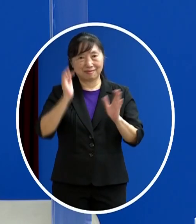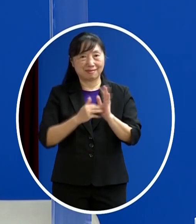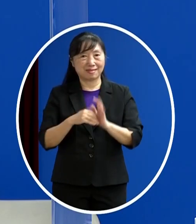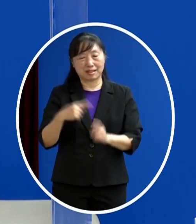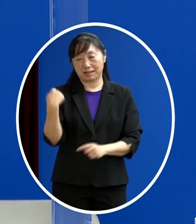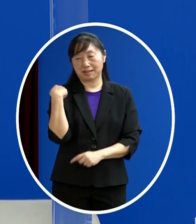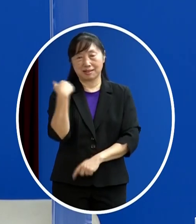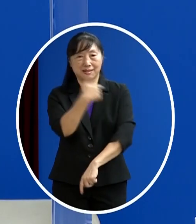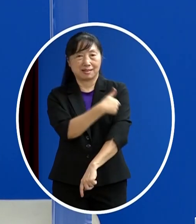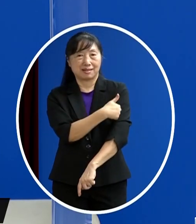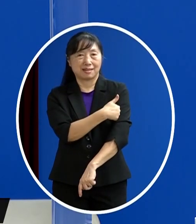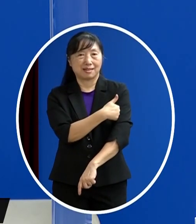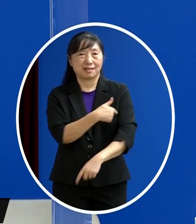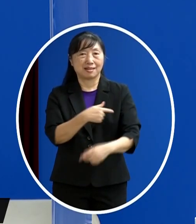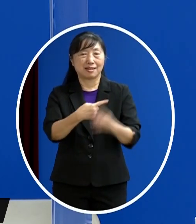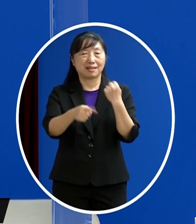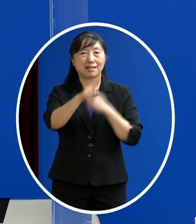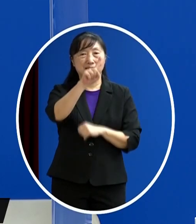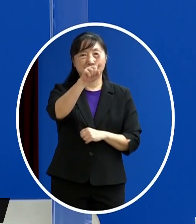打了